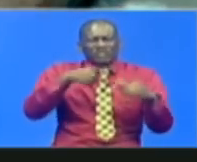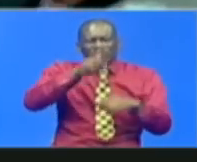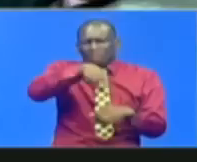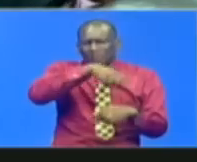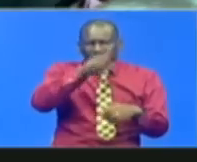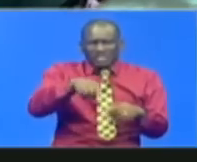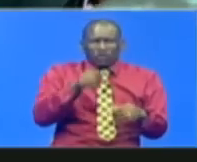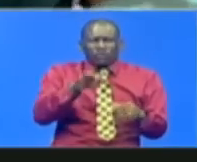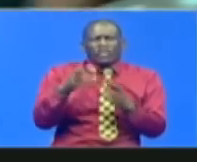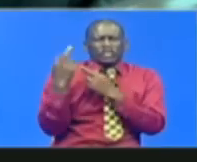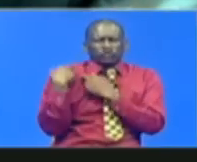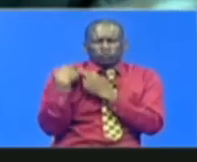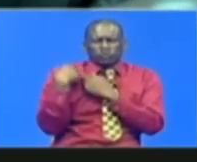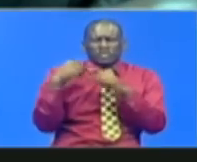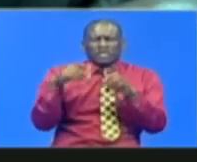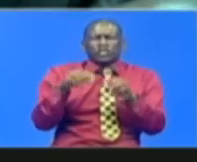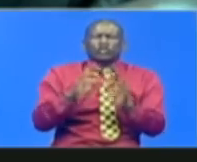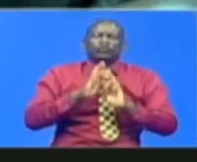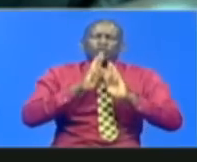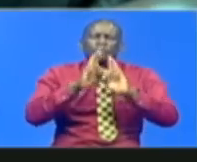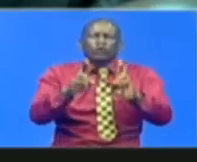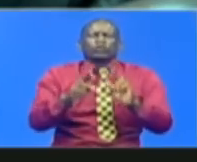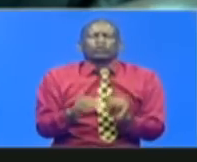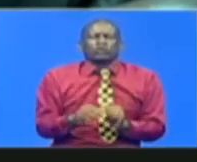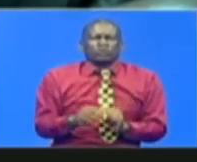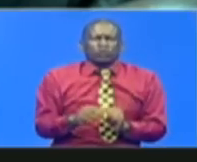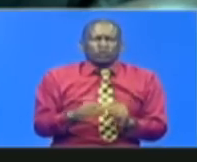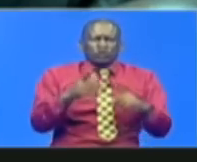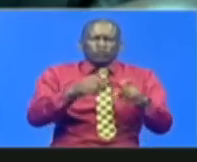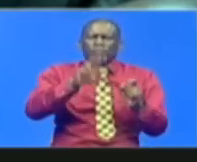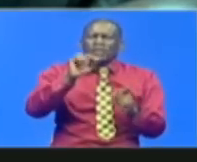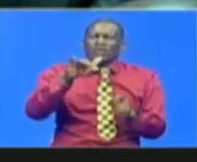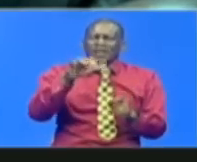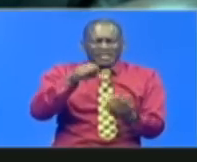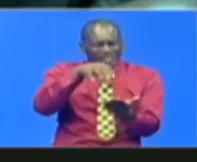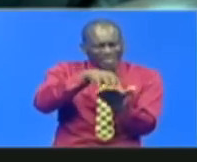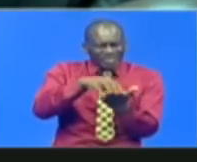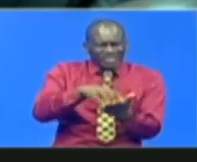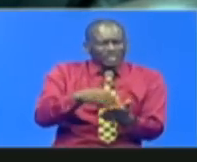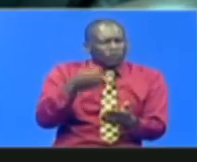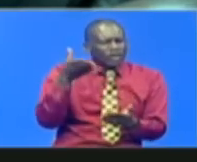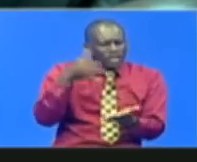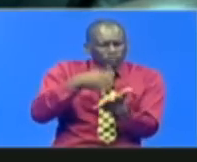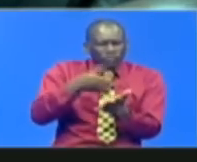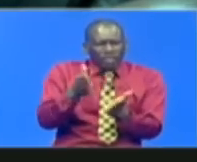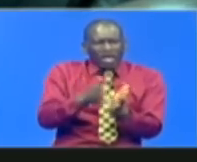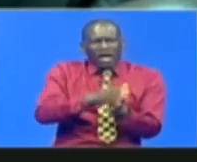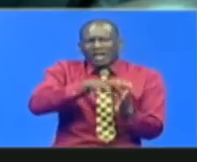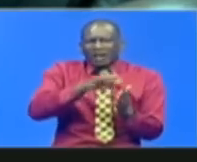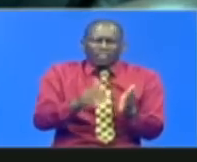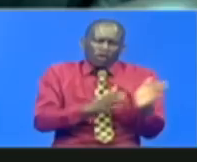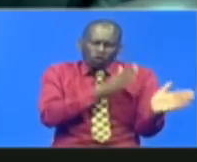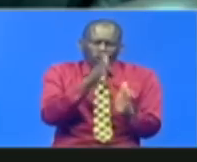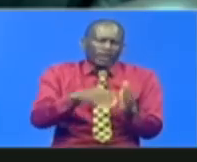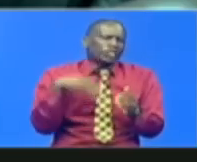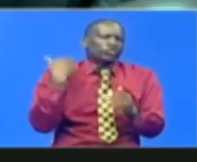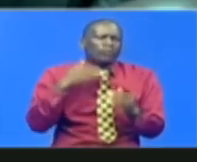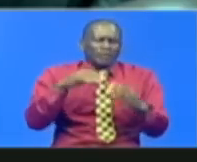their obligations to report. From NYS cases to other organized crime cases,